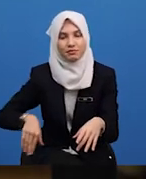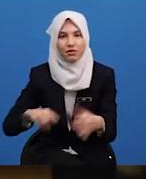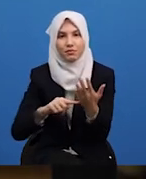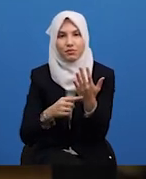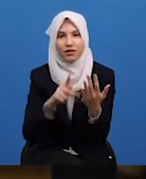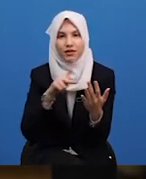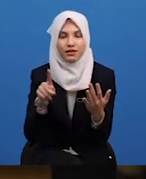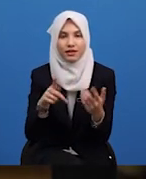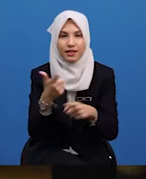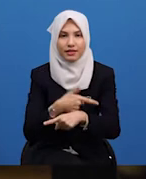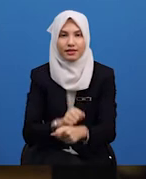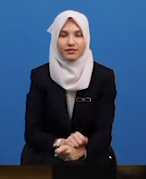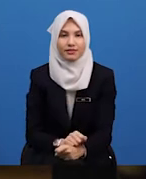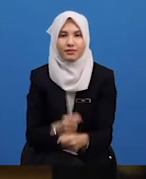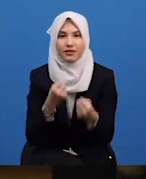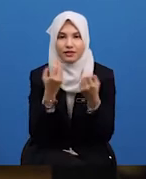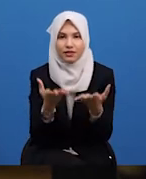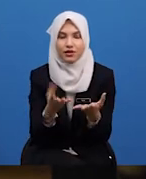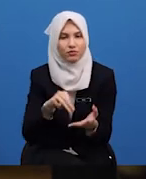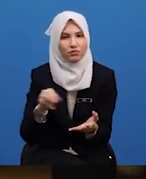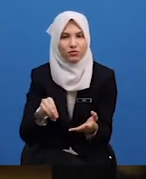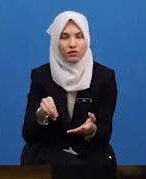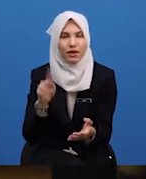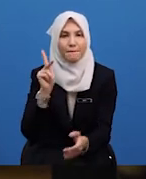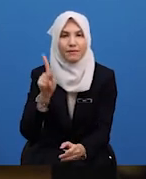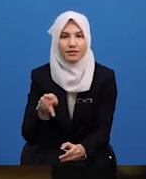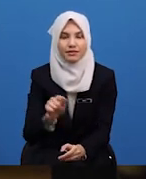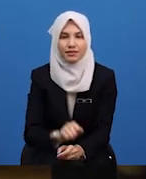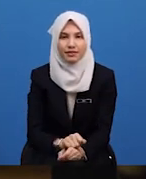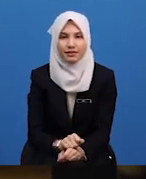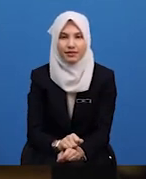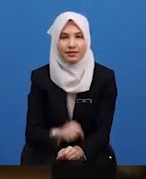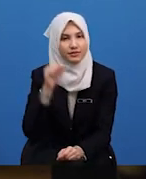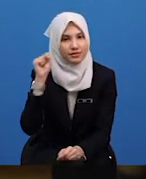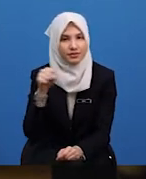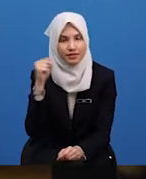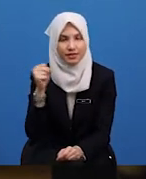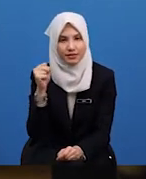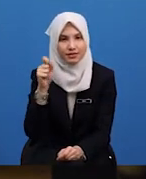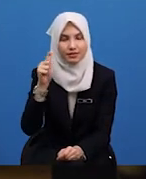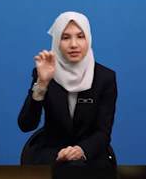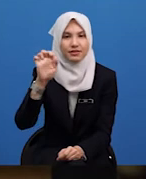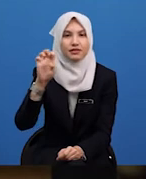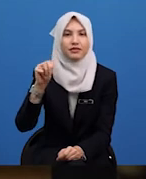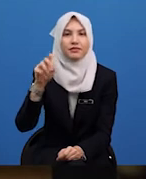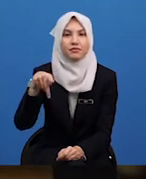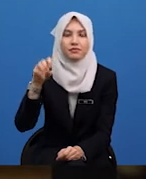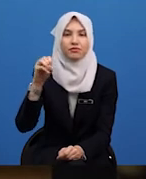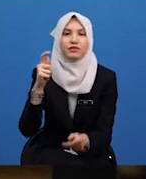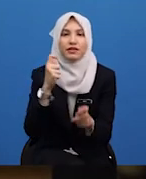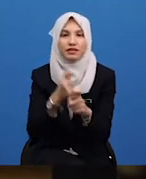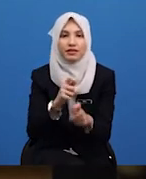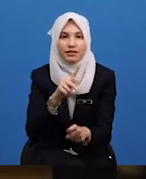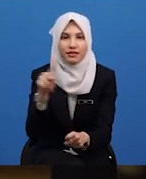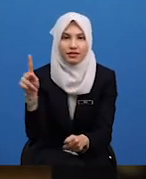memulakan latihan, cikgu hendak berpesan kepada murid-murid, pastikan sentiasa berpandukan pada tempo metronom yang telah ditetapkan.